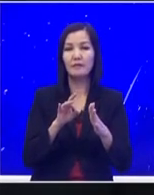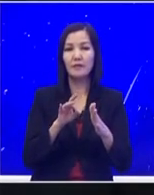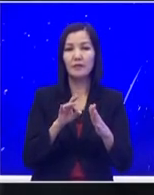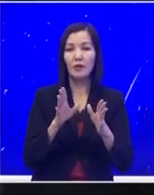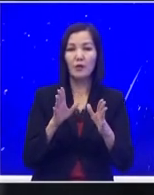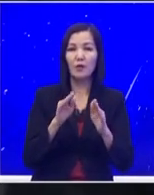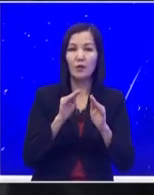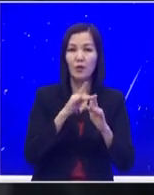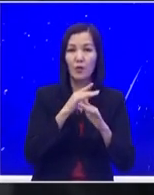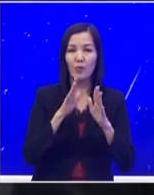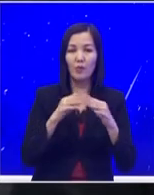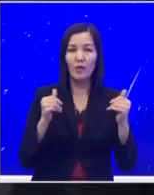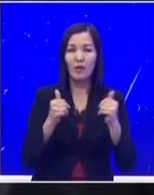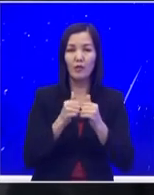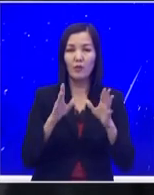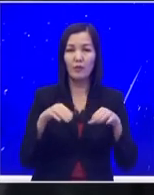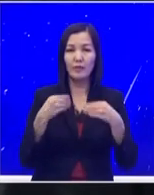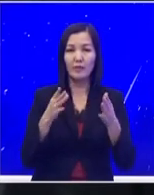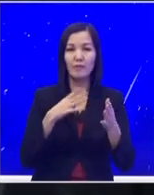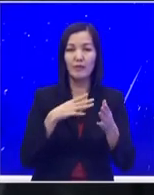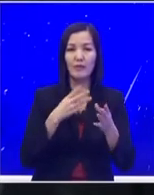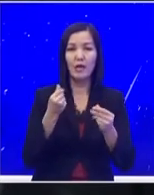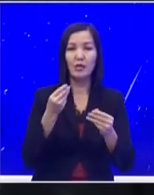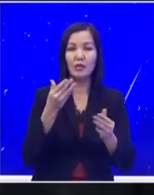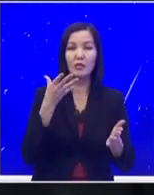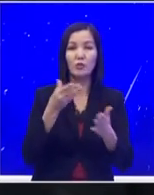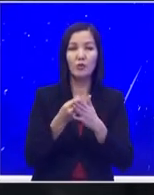үйді таңдап, соның барлығына ақшасын төлеп,